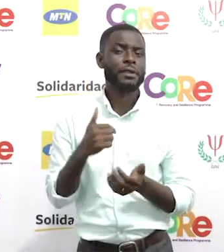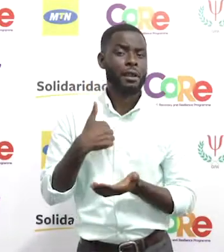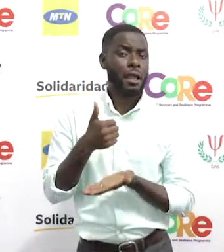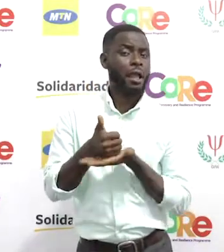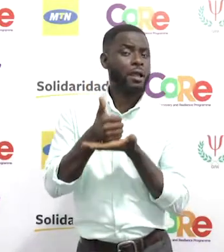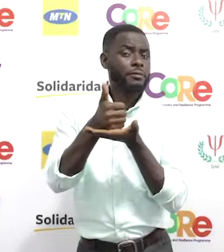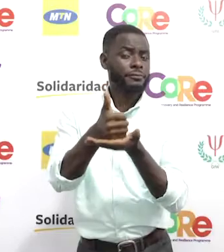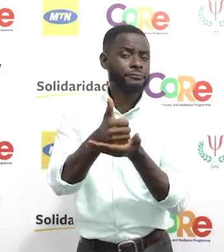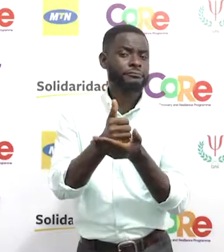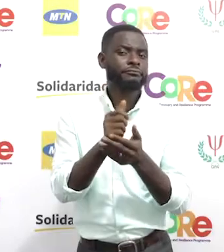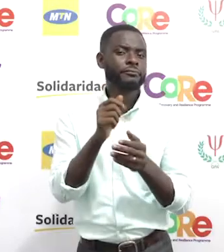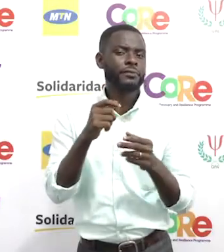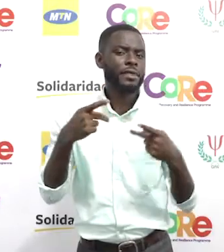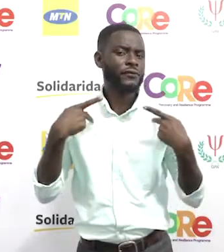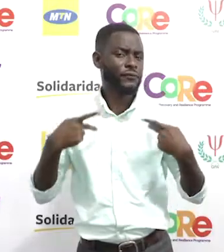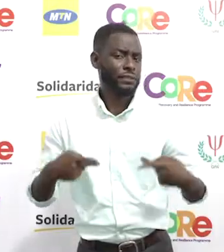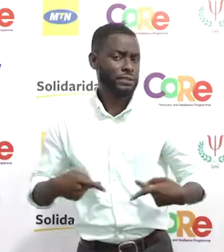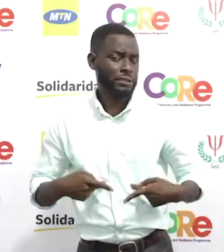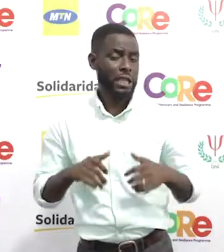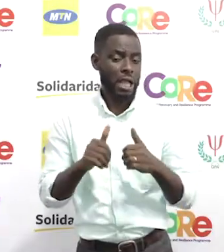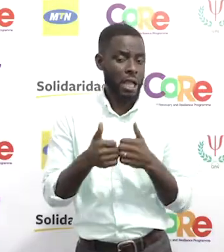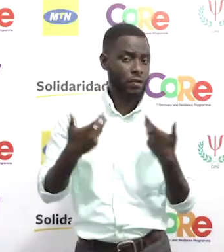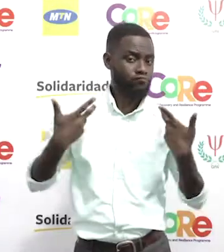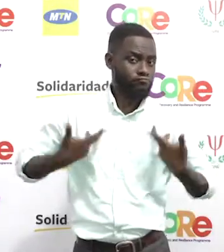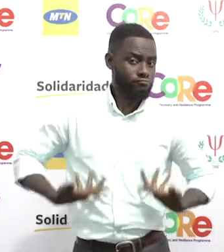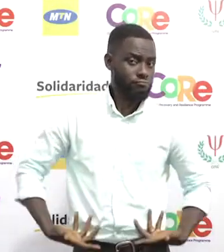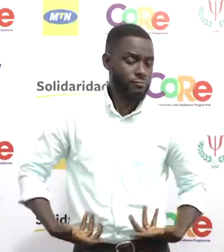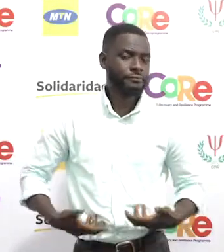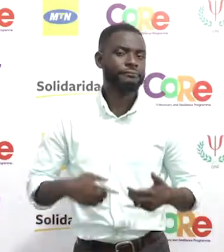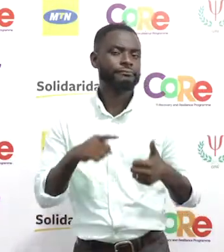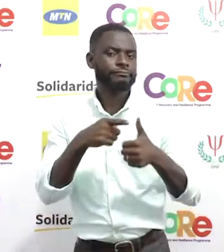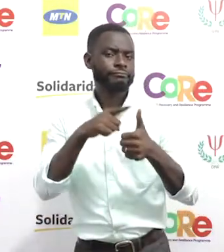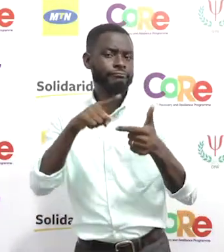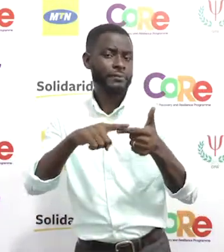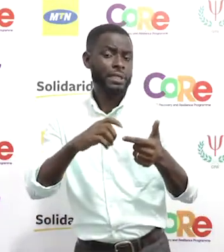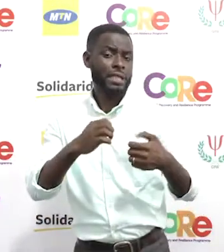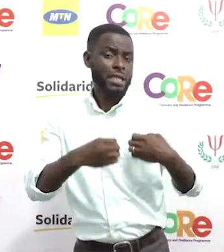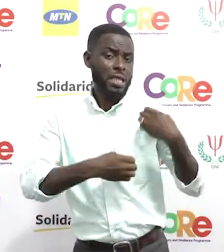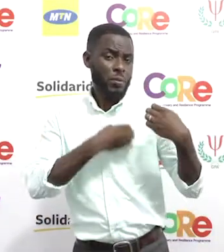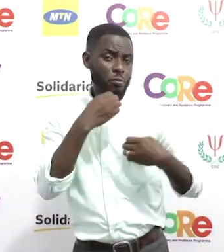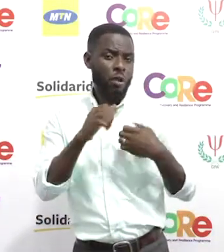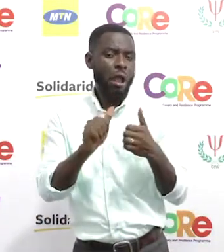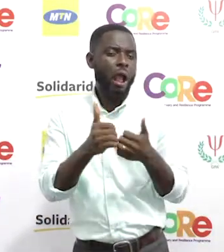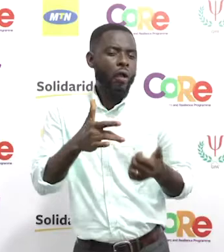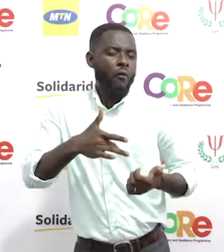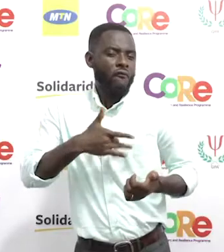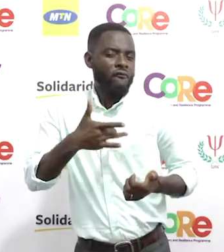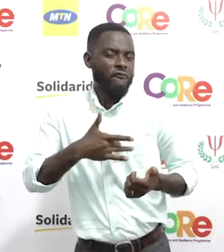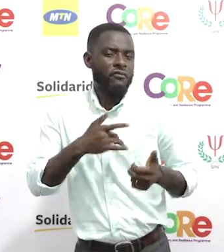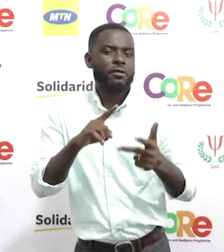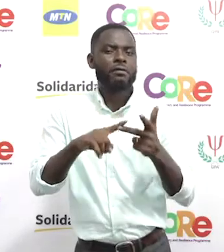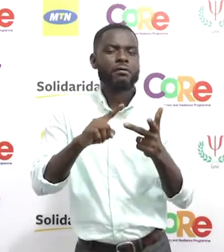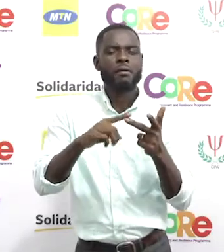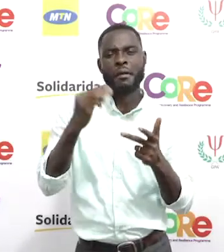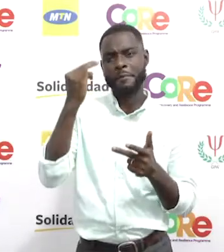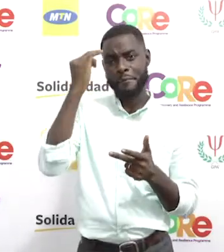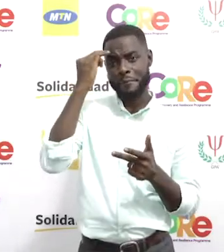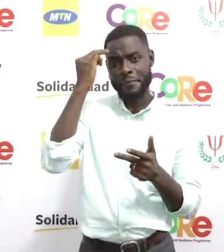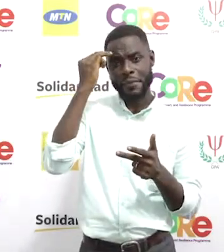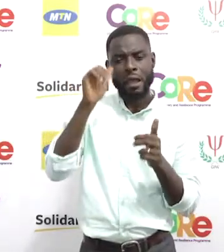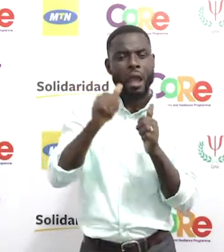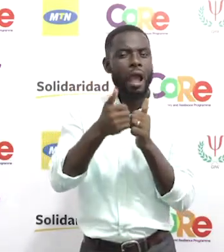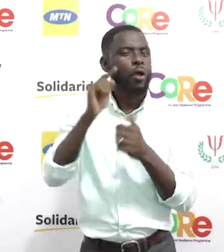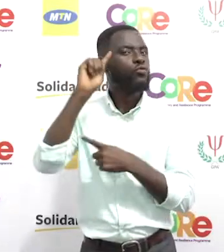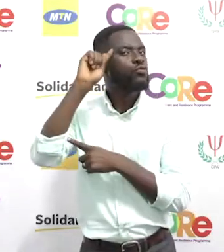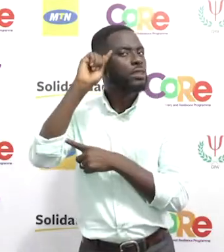mo. Iyo mbwa yegbo mocho mli hiwale mli hun. Bono oji, henumu. Bono onuwa yo